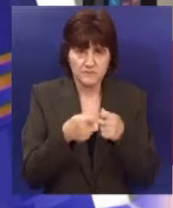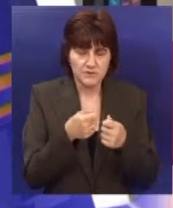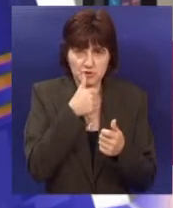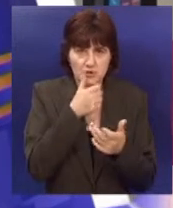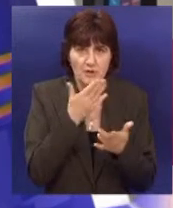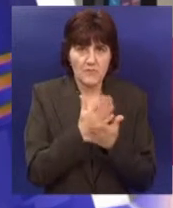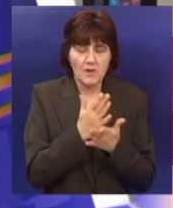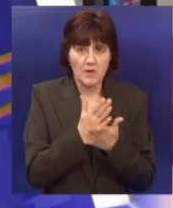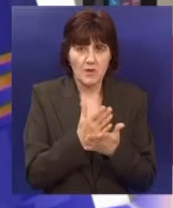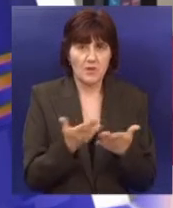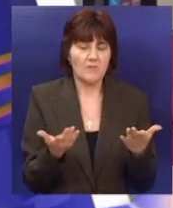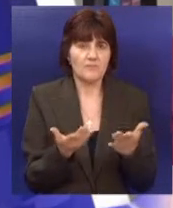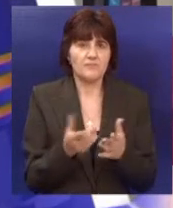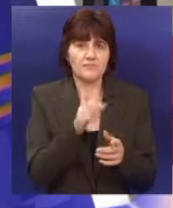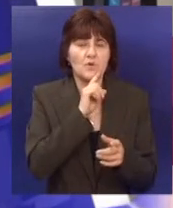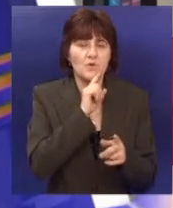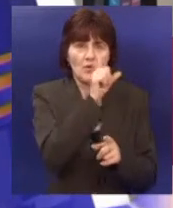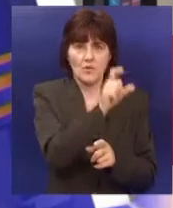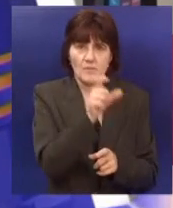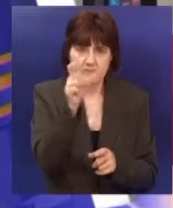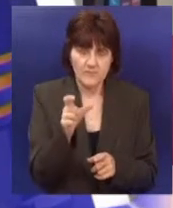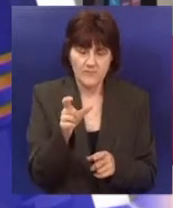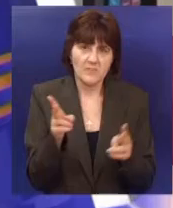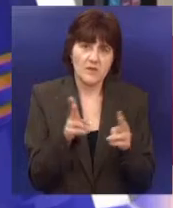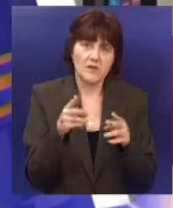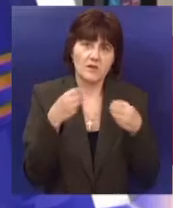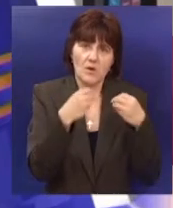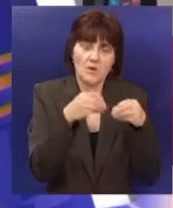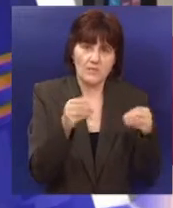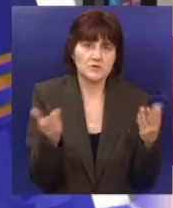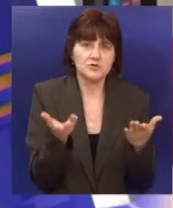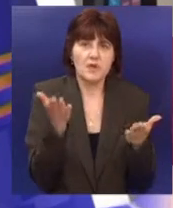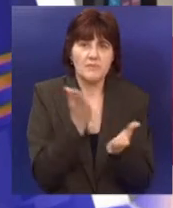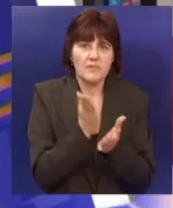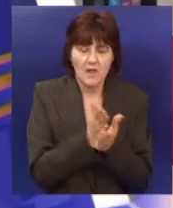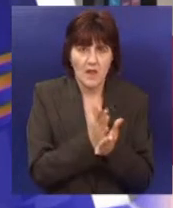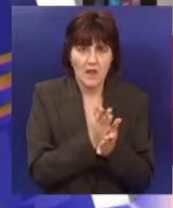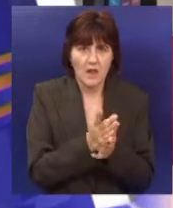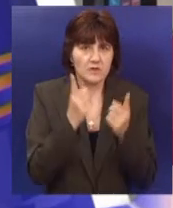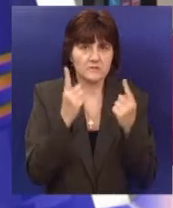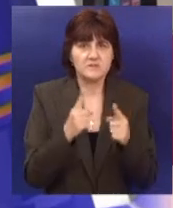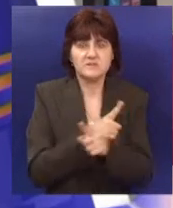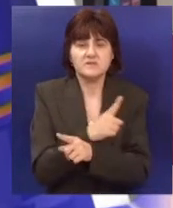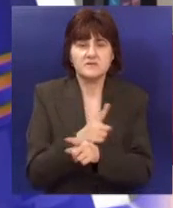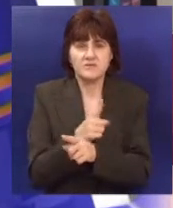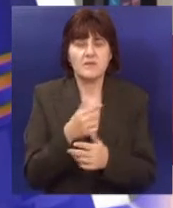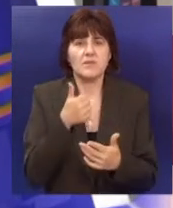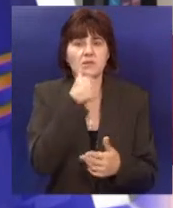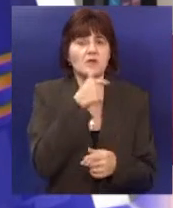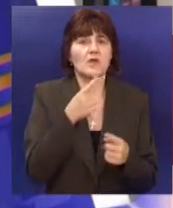podnosi pritužbu, odnosno strane koga je diskriminisan. Potrebno je da kratko ukratko opiše opis stanja koje je doveo